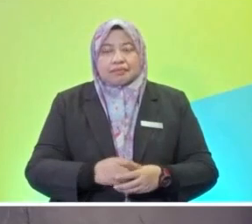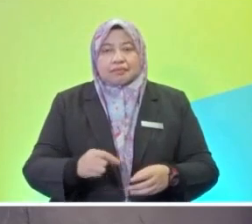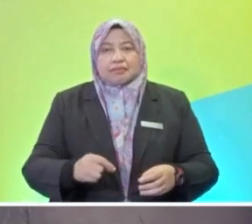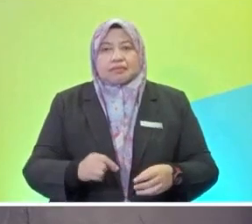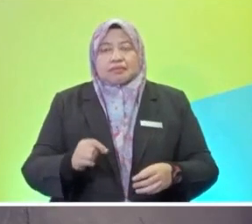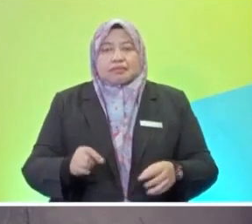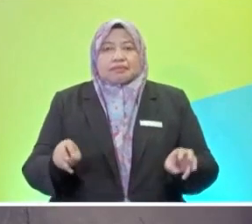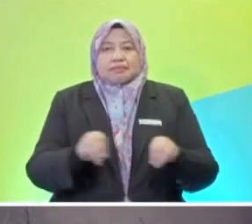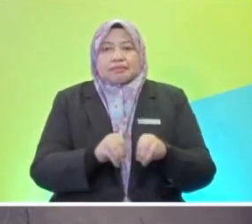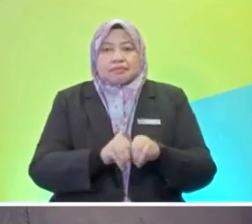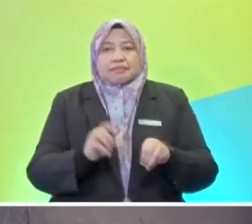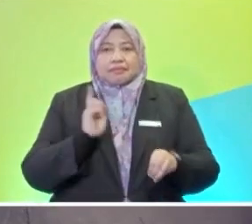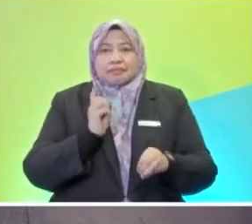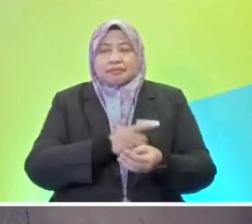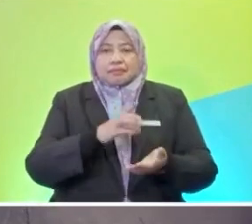pendidikan sendiri